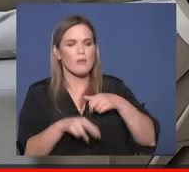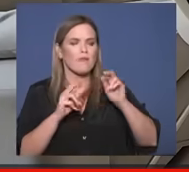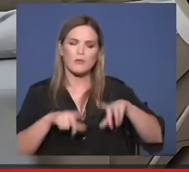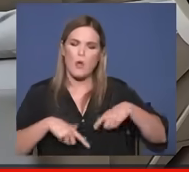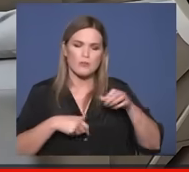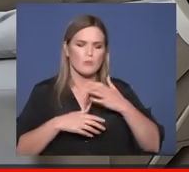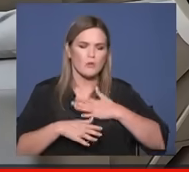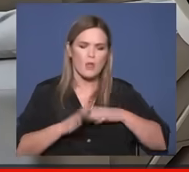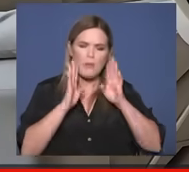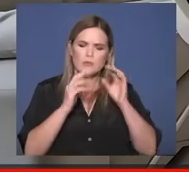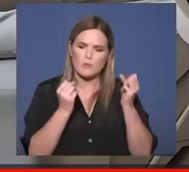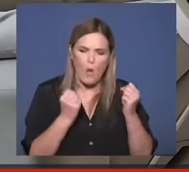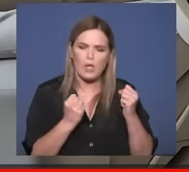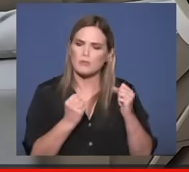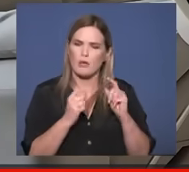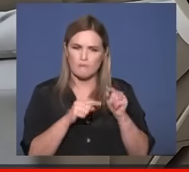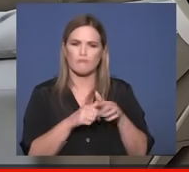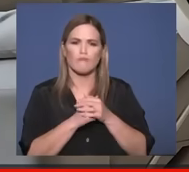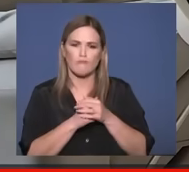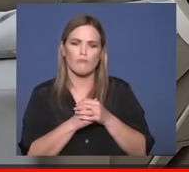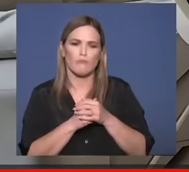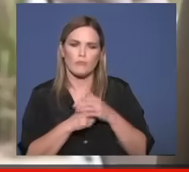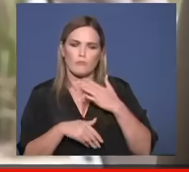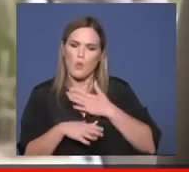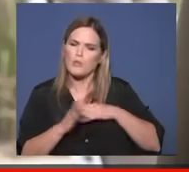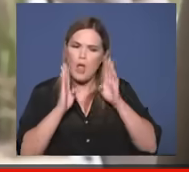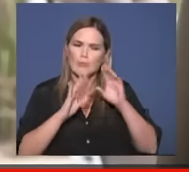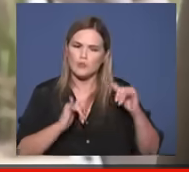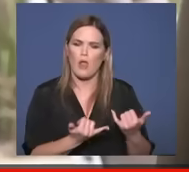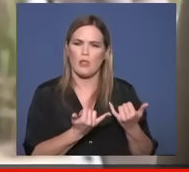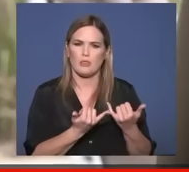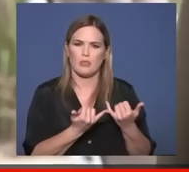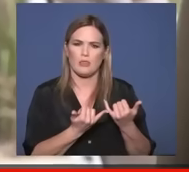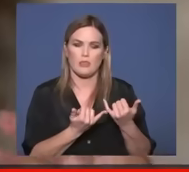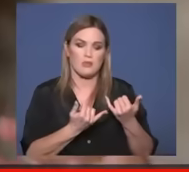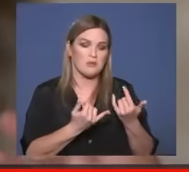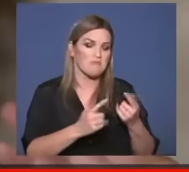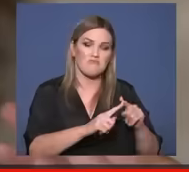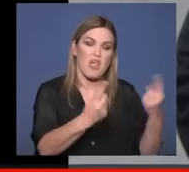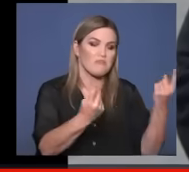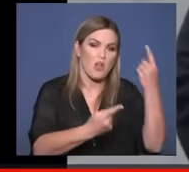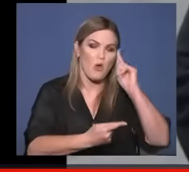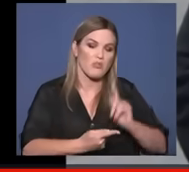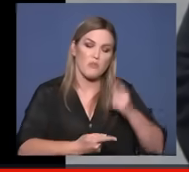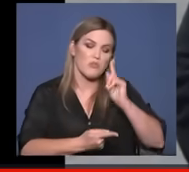הוא חזק, ואני רוצה להאמין שכן. השאר אנחנו לא יודעים, אנחנו יודעים שהם בעזה.